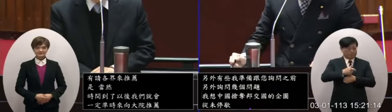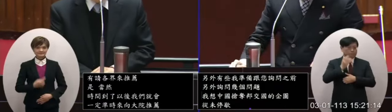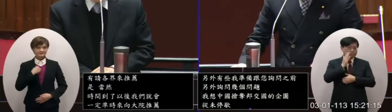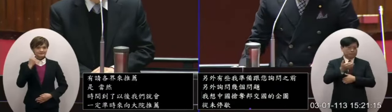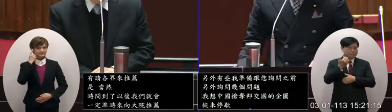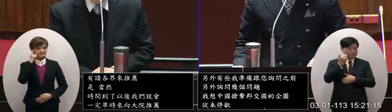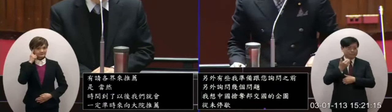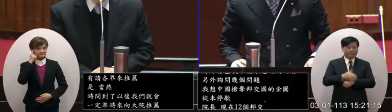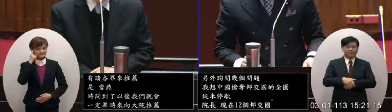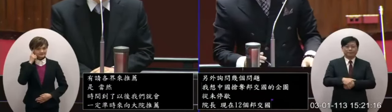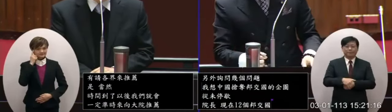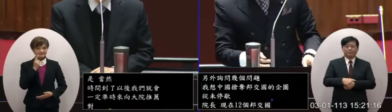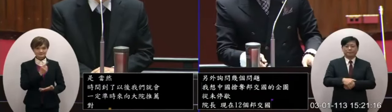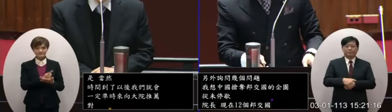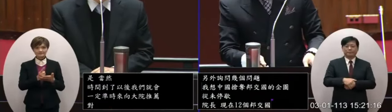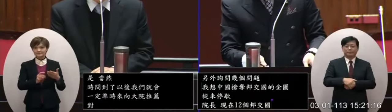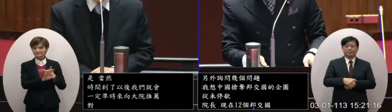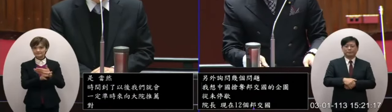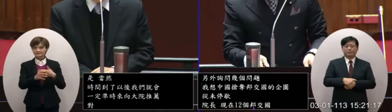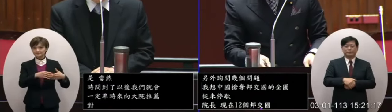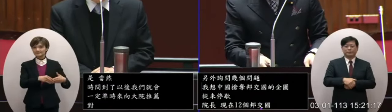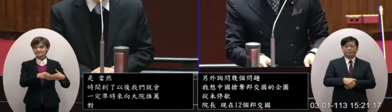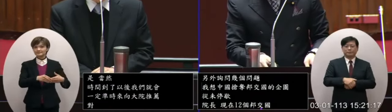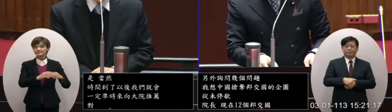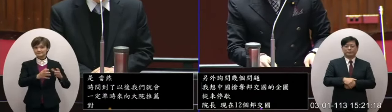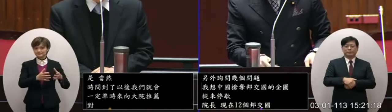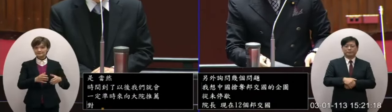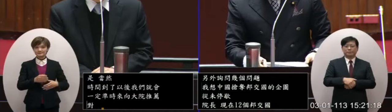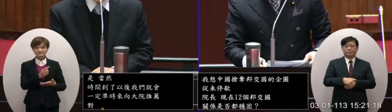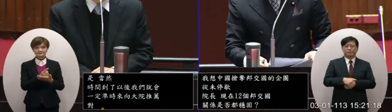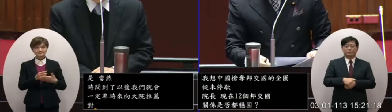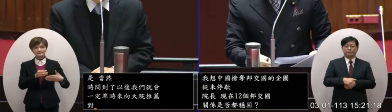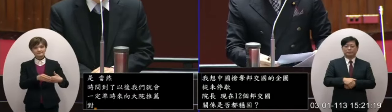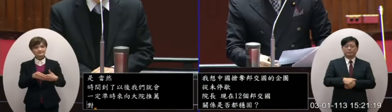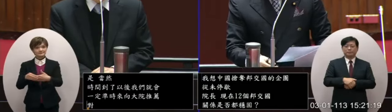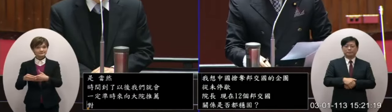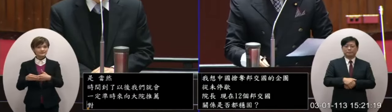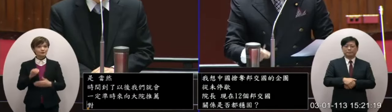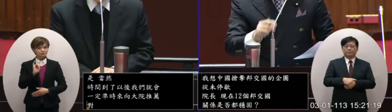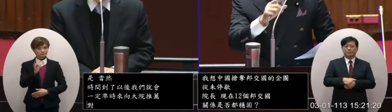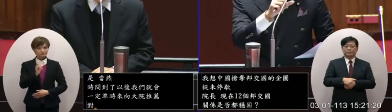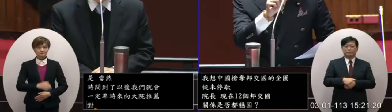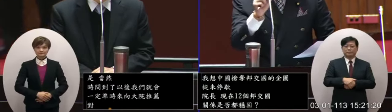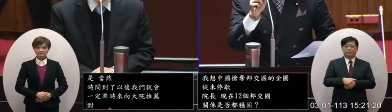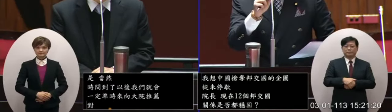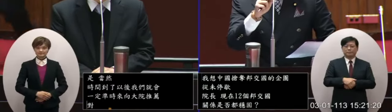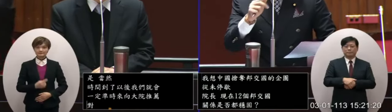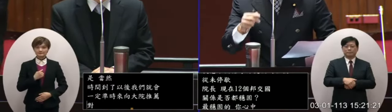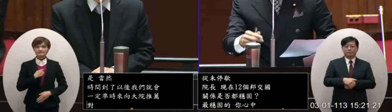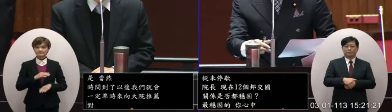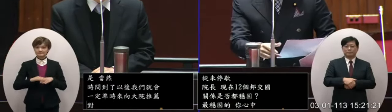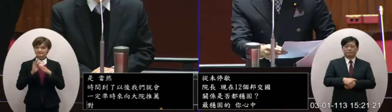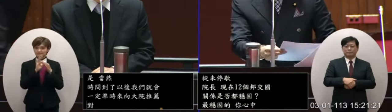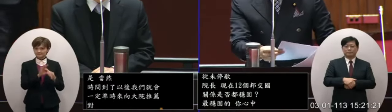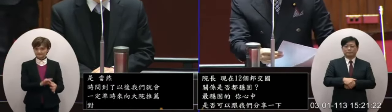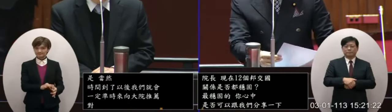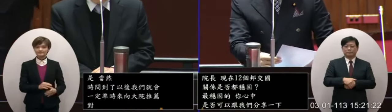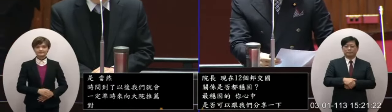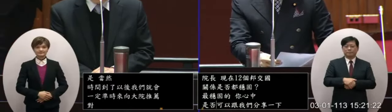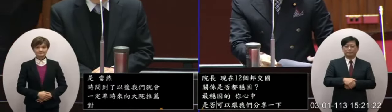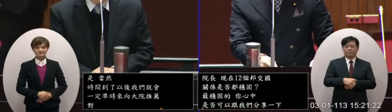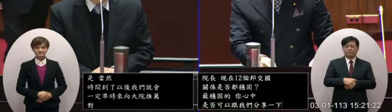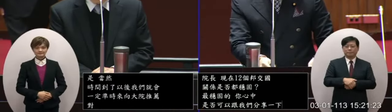想我们跟各个邦交国现在就是邦谊都相当的不错，那我们也会继续来维持，我们彼